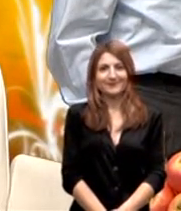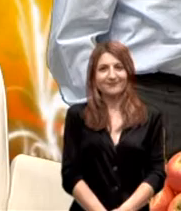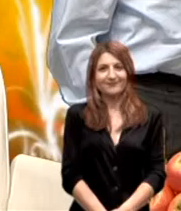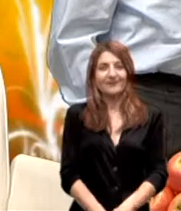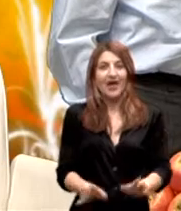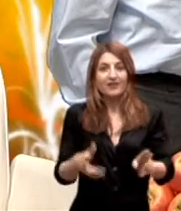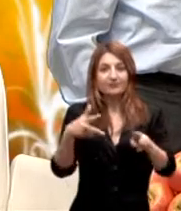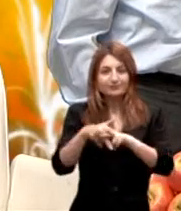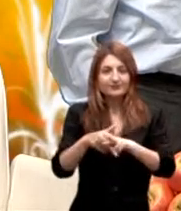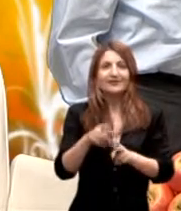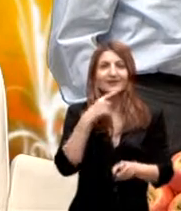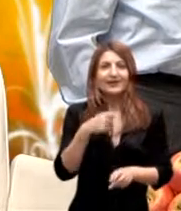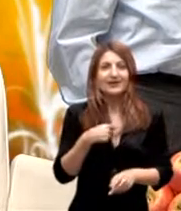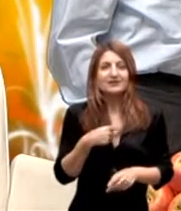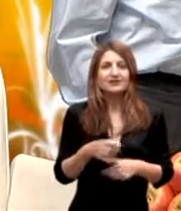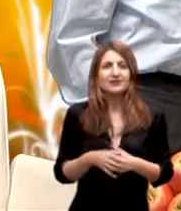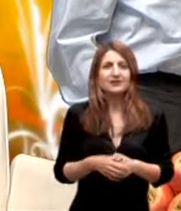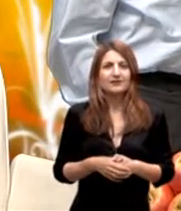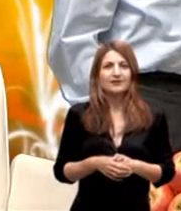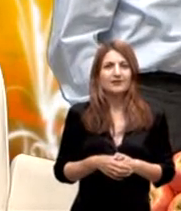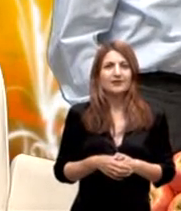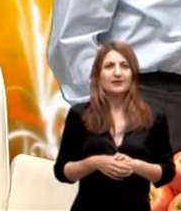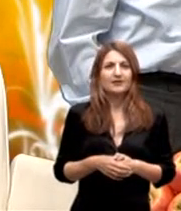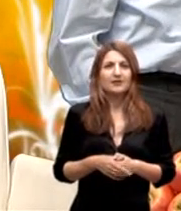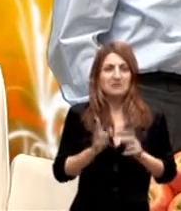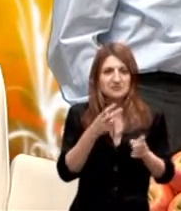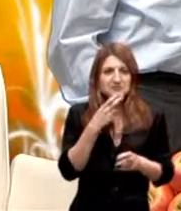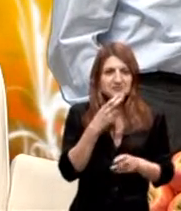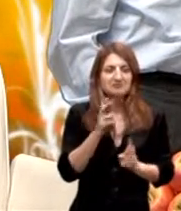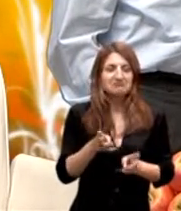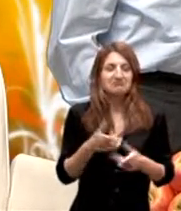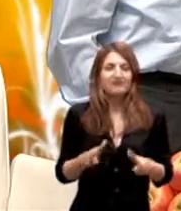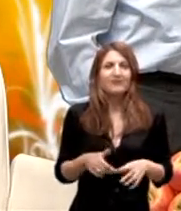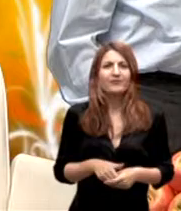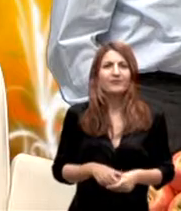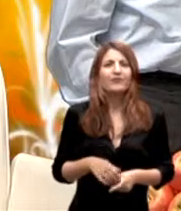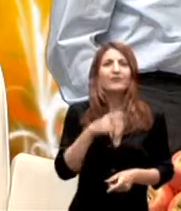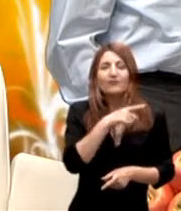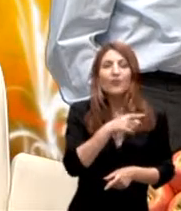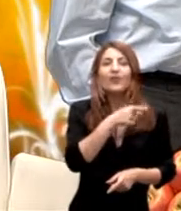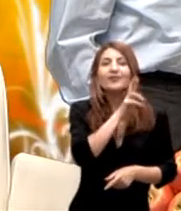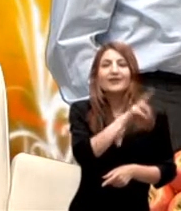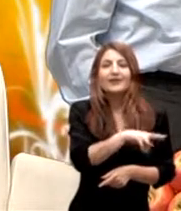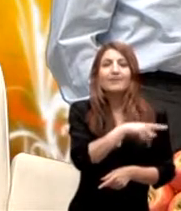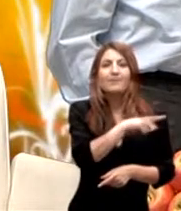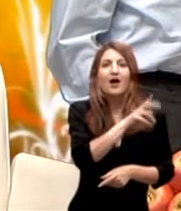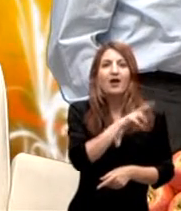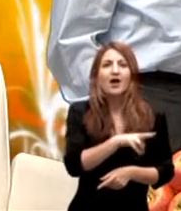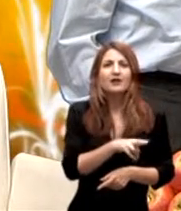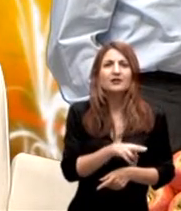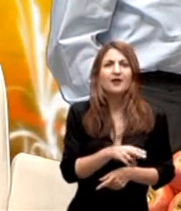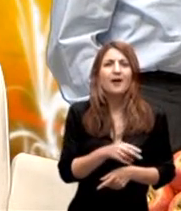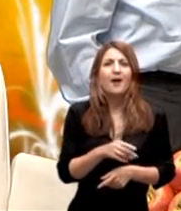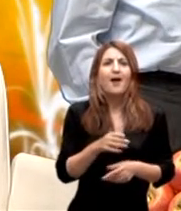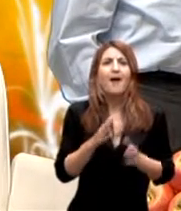Kad se zaustavi, reci mi. Na smijet, ne? Možete se smijet. Evo ga. On, doktor Košić, ima fat